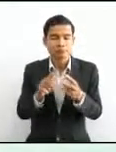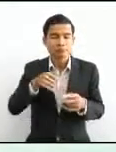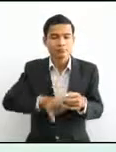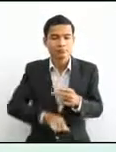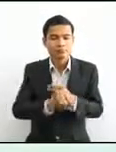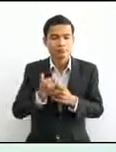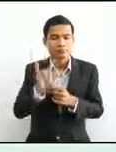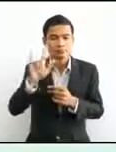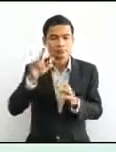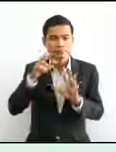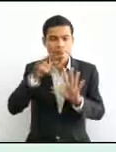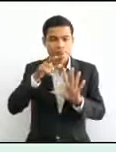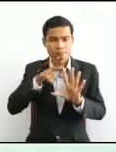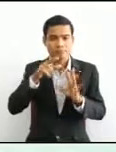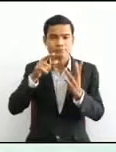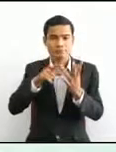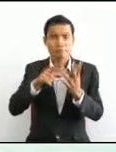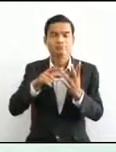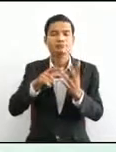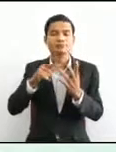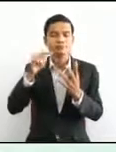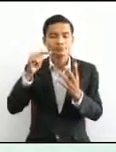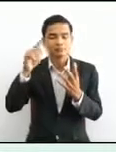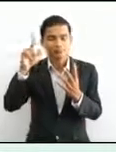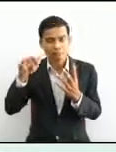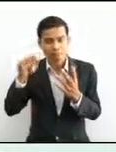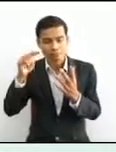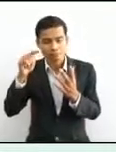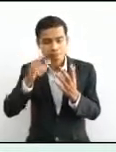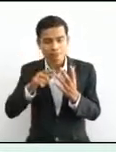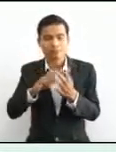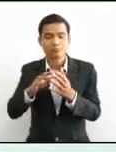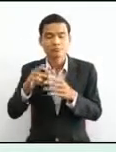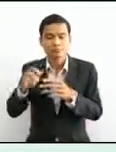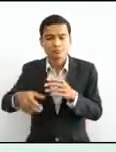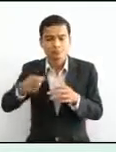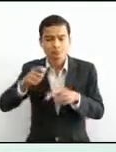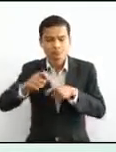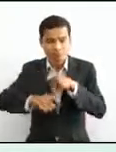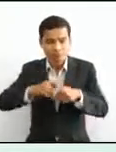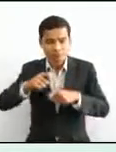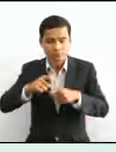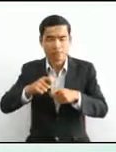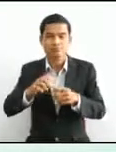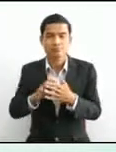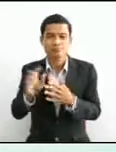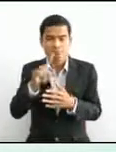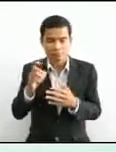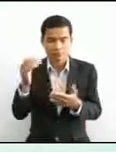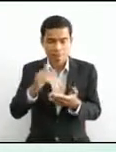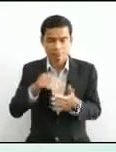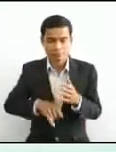bóng giọt thong ở vầy. Chà giọt thong đốn chóng lờ ở vầy. Chà đoàn tiết. Ta